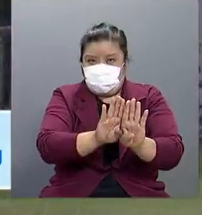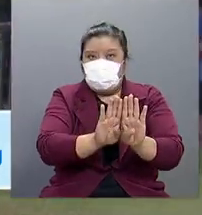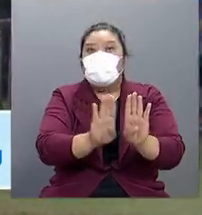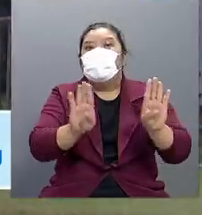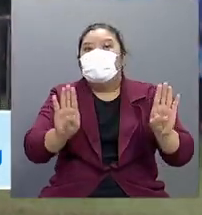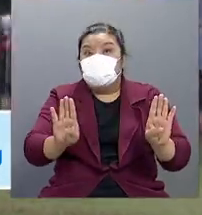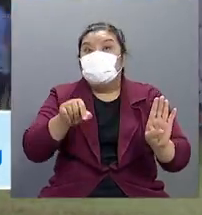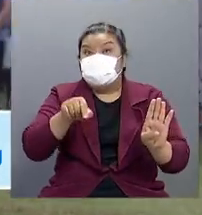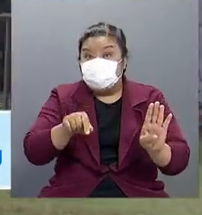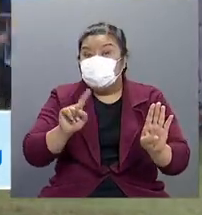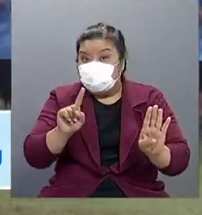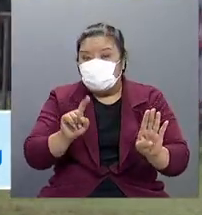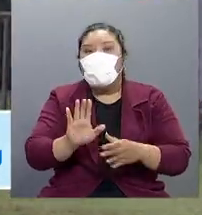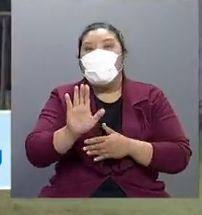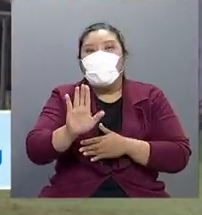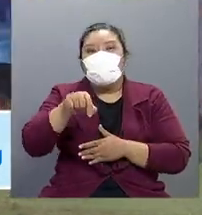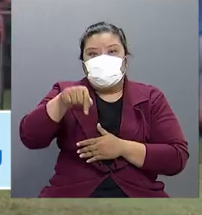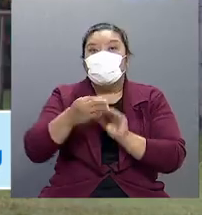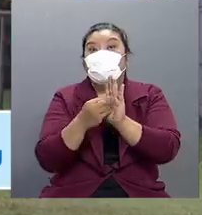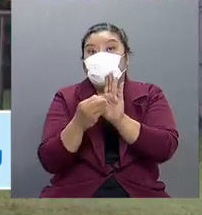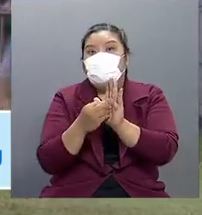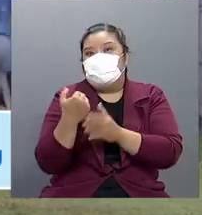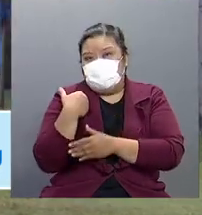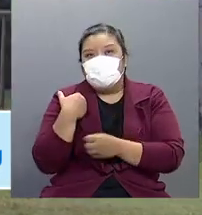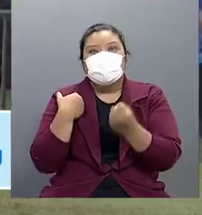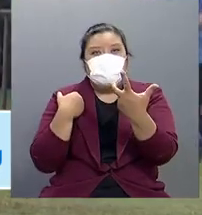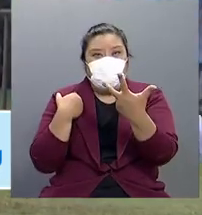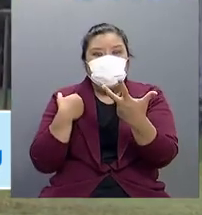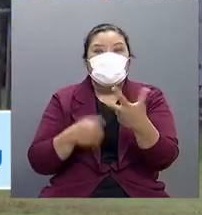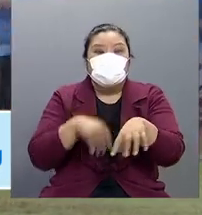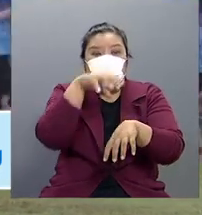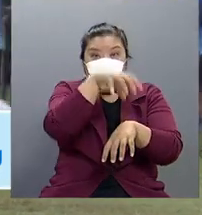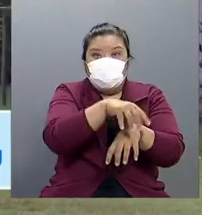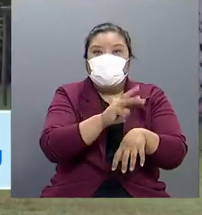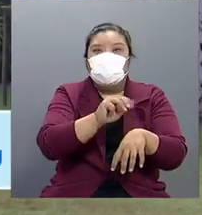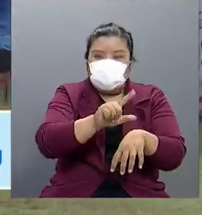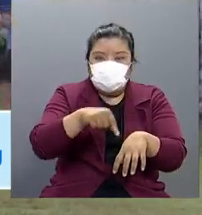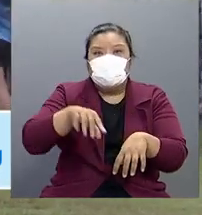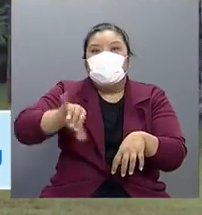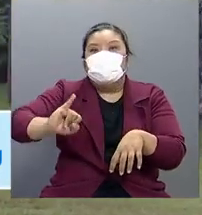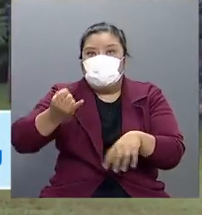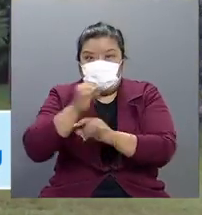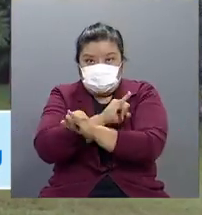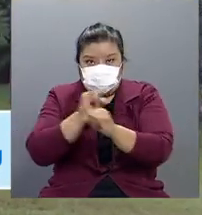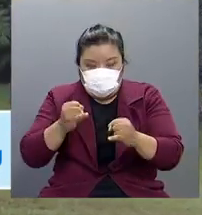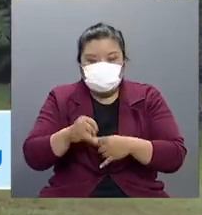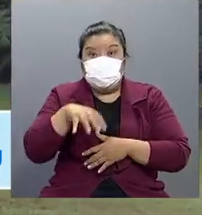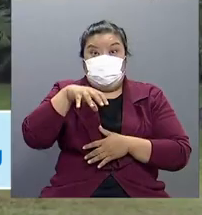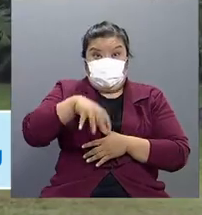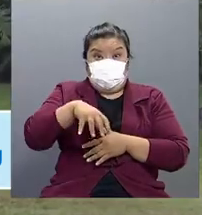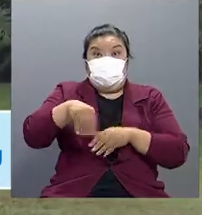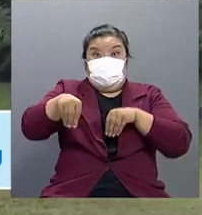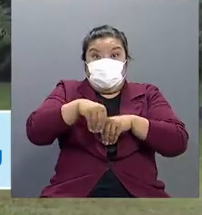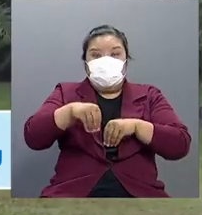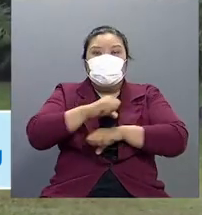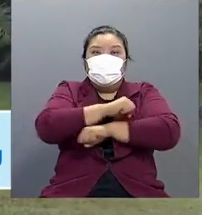กัดสำนักสิ่งแวดล้อมจำนวนทั้ง3แห่งด้วยกันครับก็ได้แก่ที่สวนลุมพินีสวนจตุจักรและอุทยานเบญจสิริครับโดยให้บริการเ